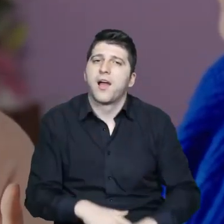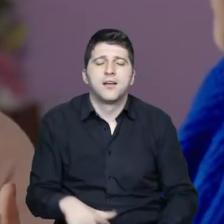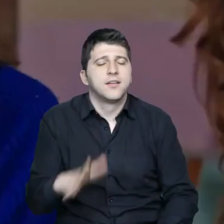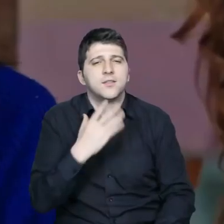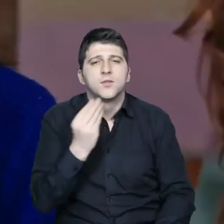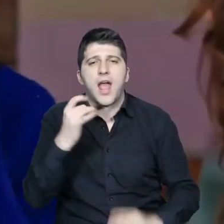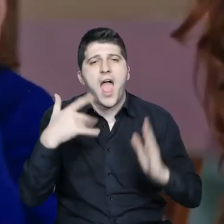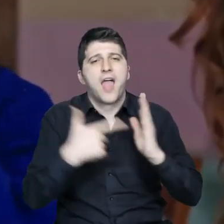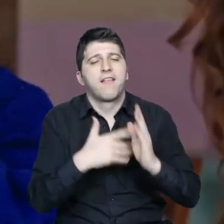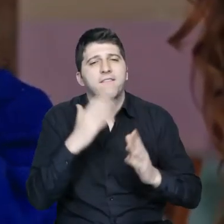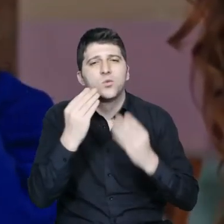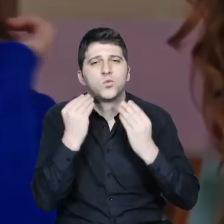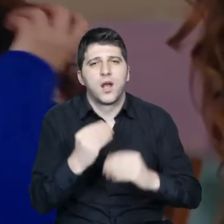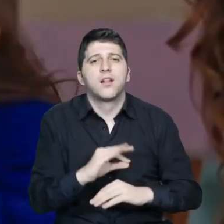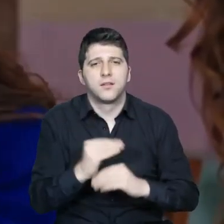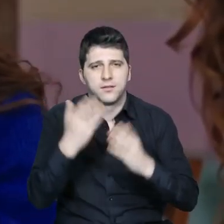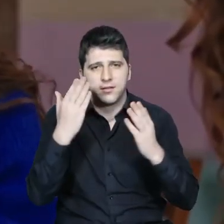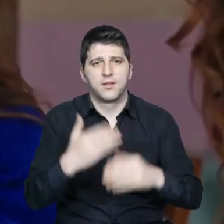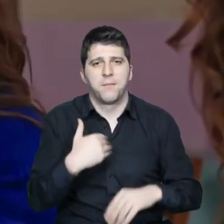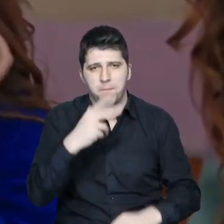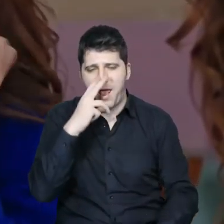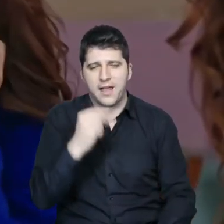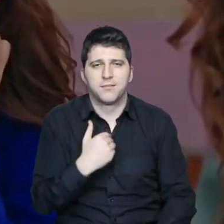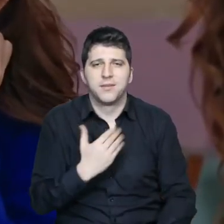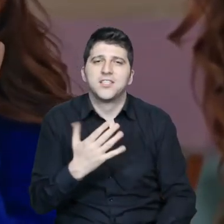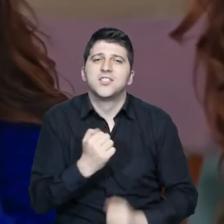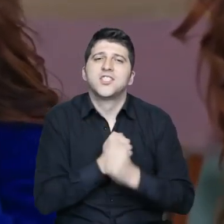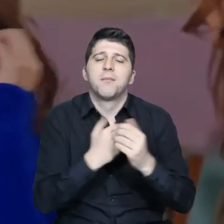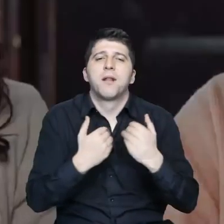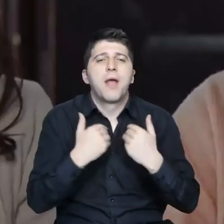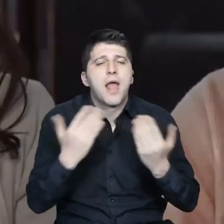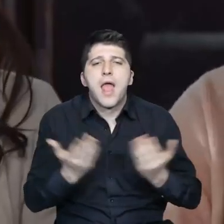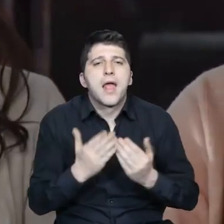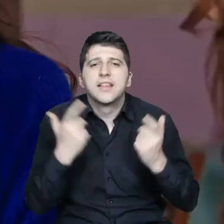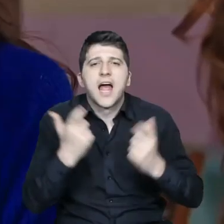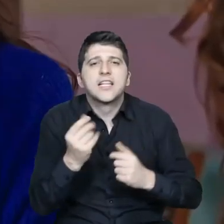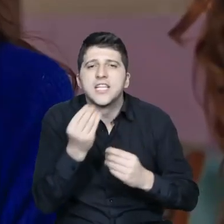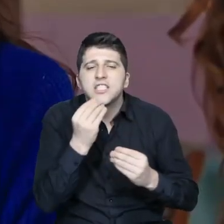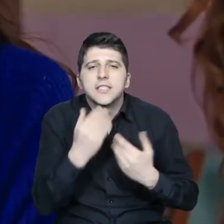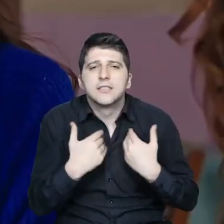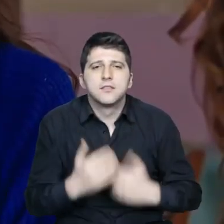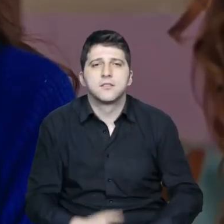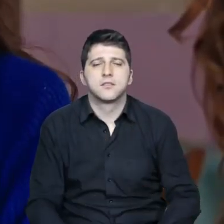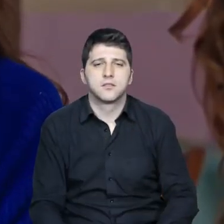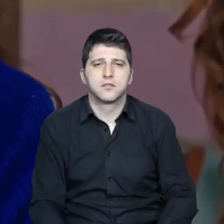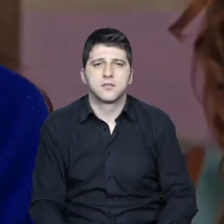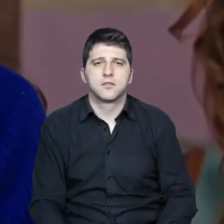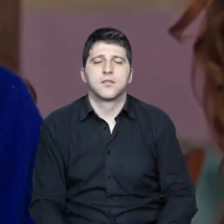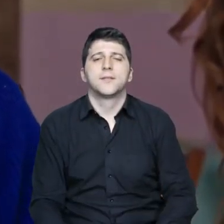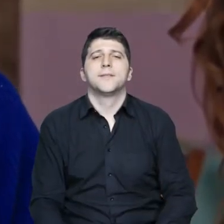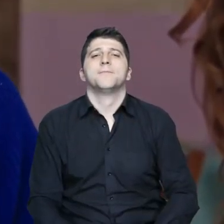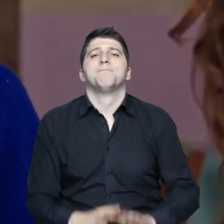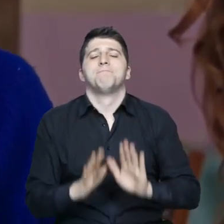ilerliyorsun hedefe doğru. Tuttun mu halini? Ay canım benim. Nerede yiyeceğiz?